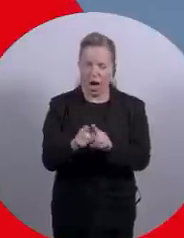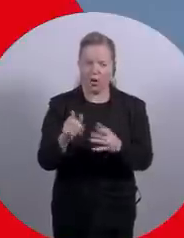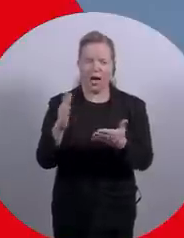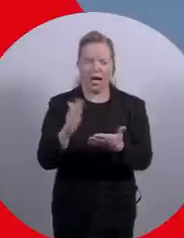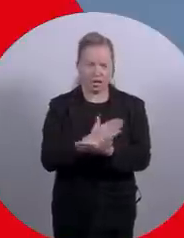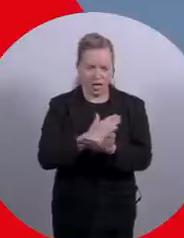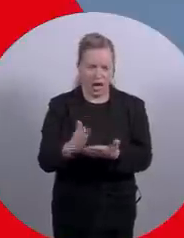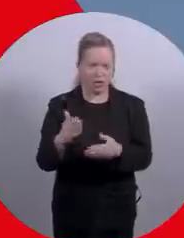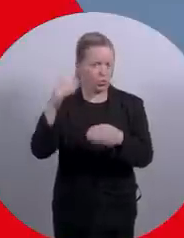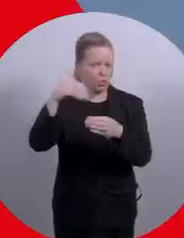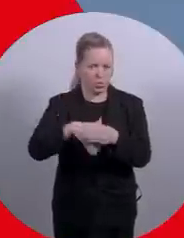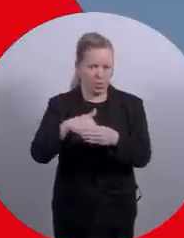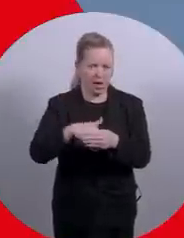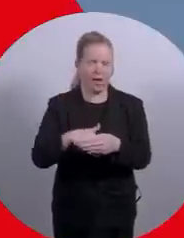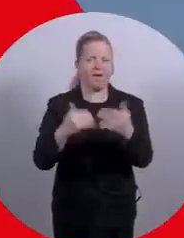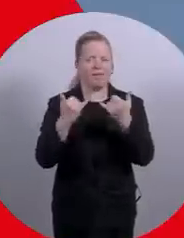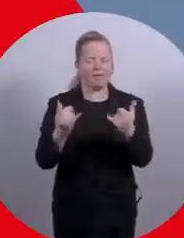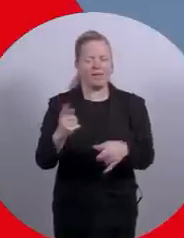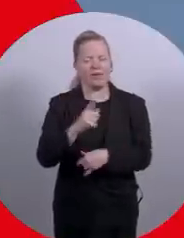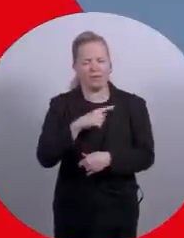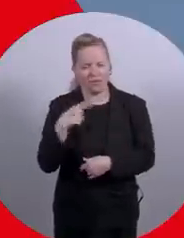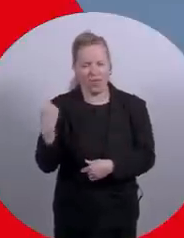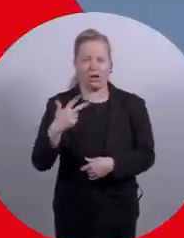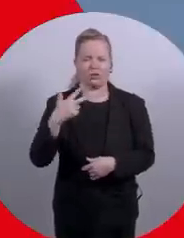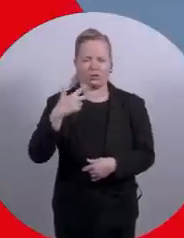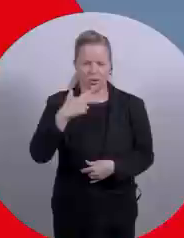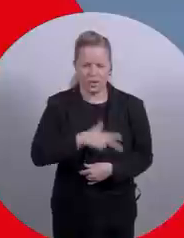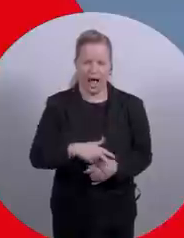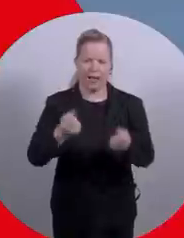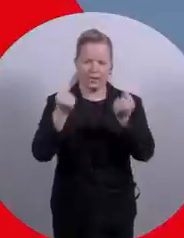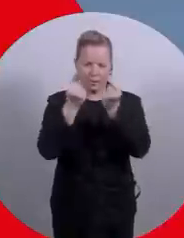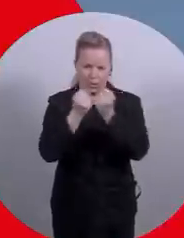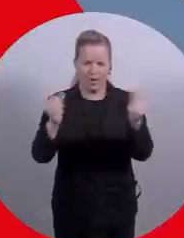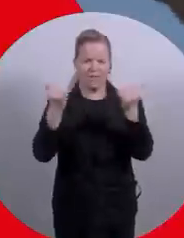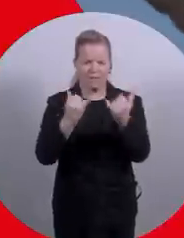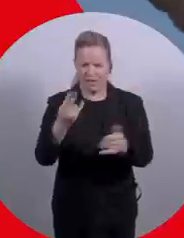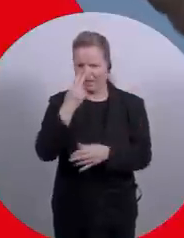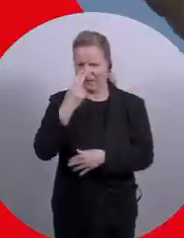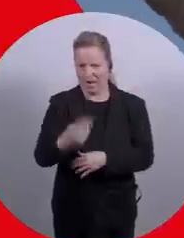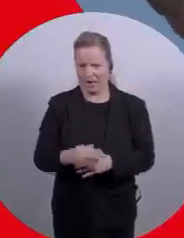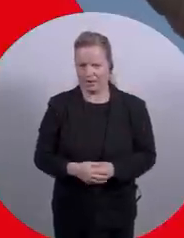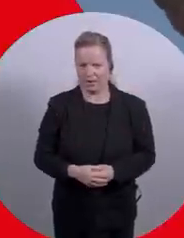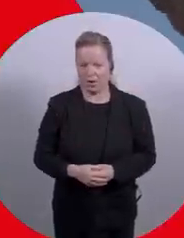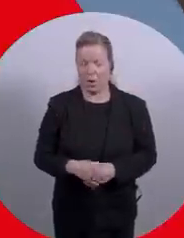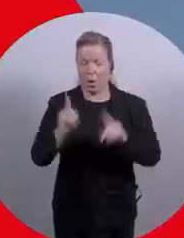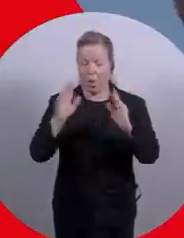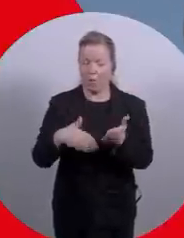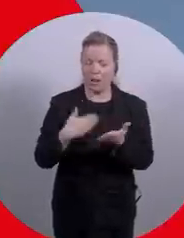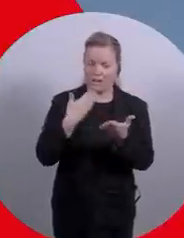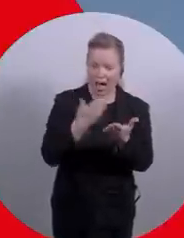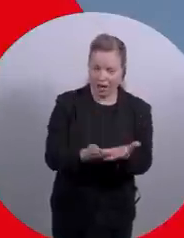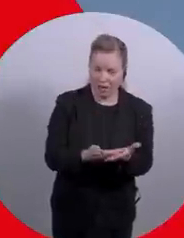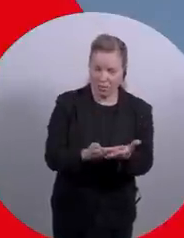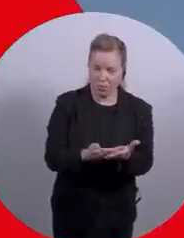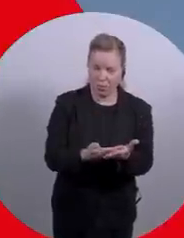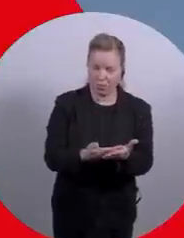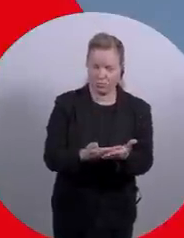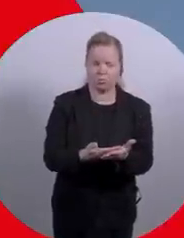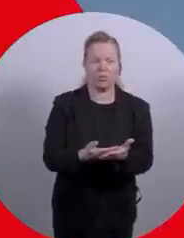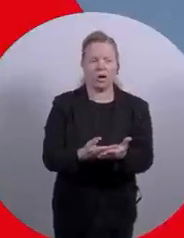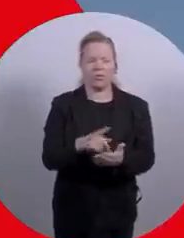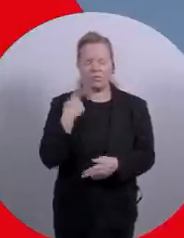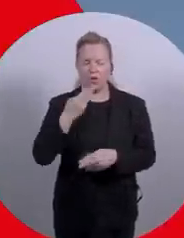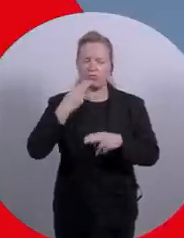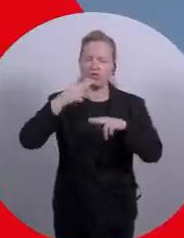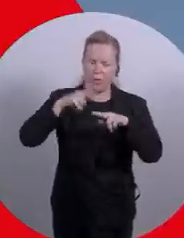darüber wie wir die Sozialdemokratie sehen also ob wir sie als Angebot sehen und so wir versprechen